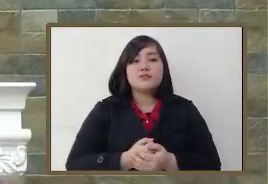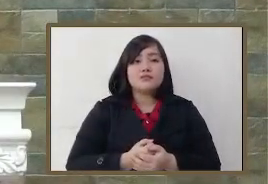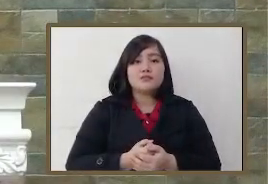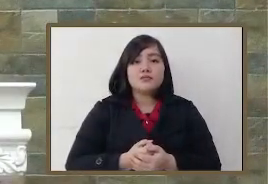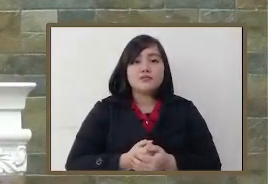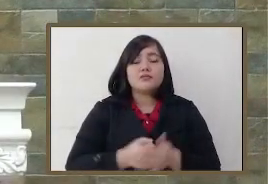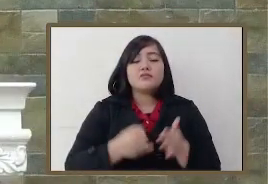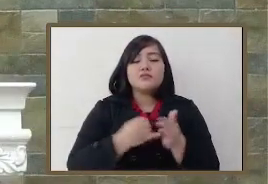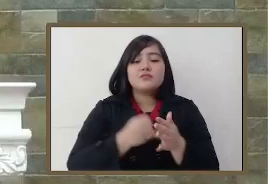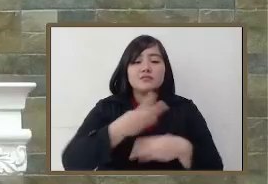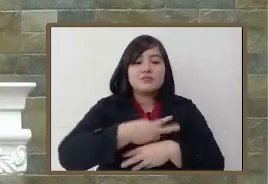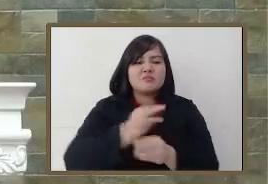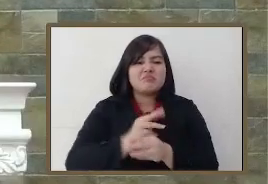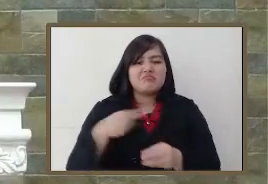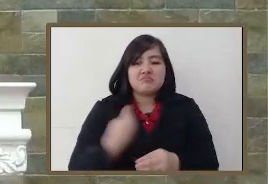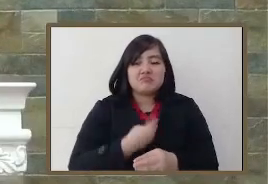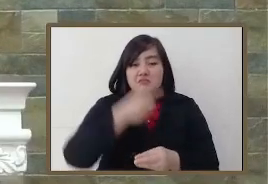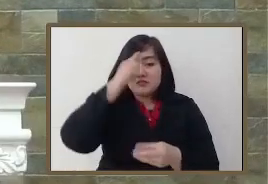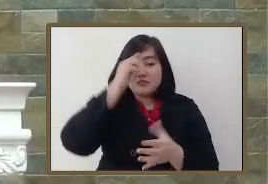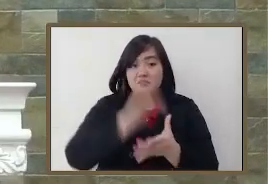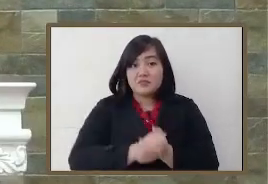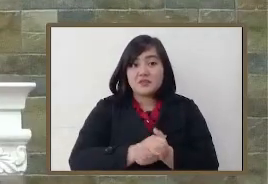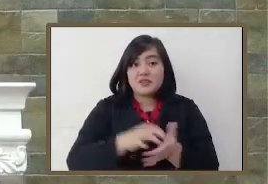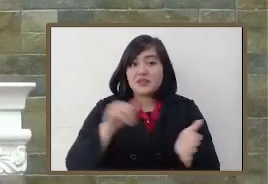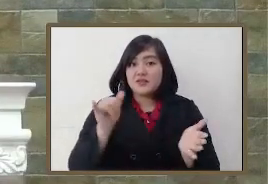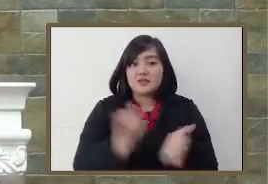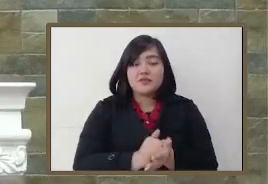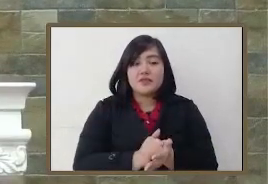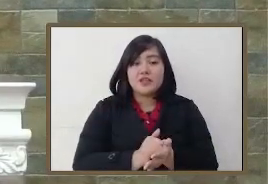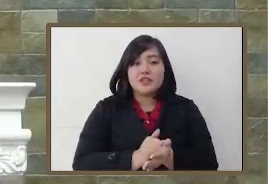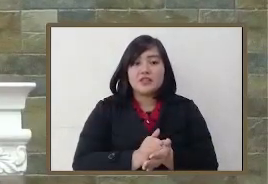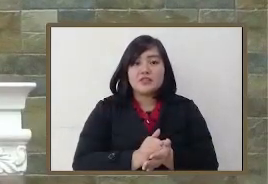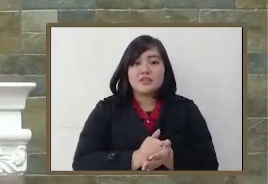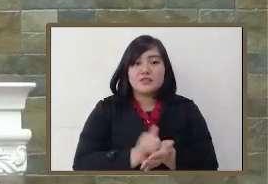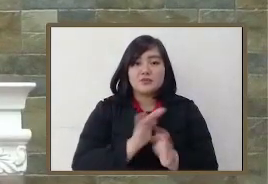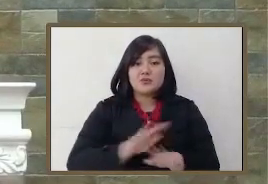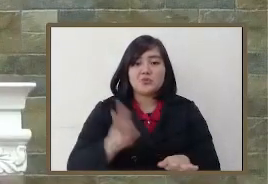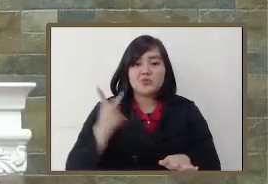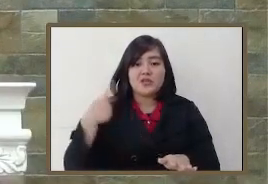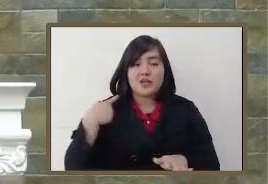it will make you believe that you don't have everything.